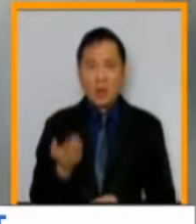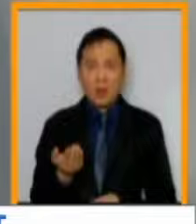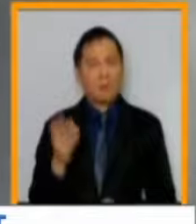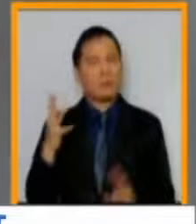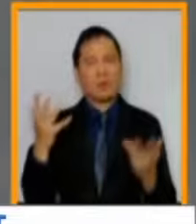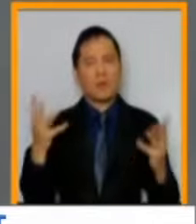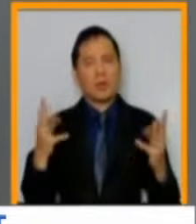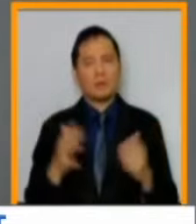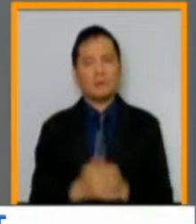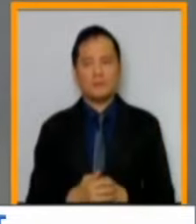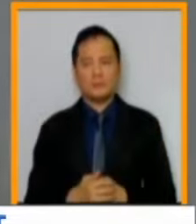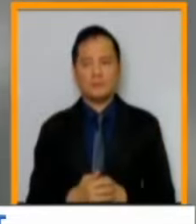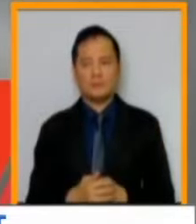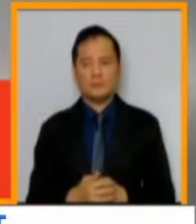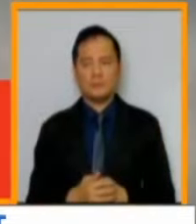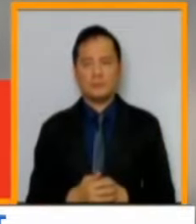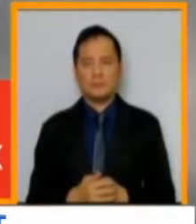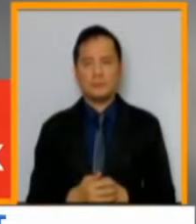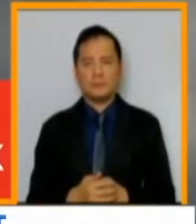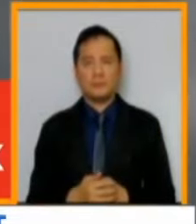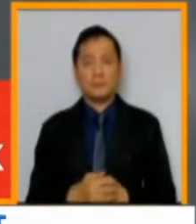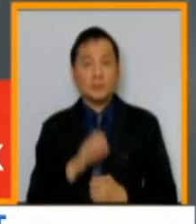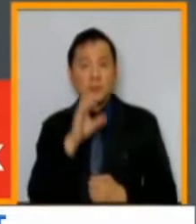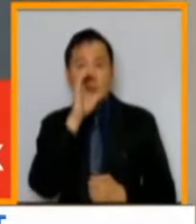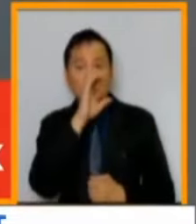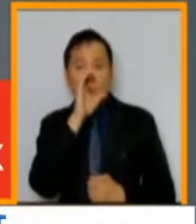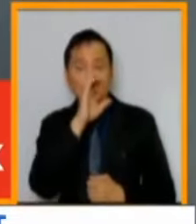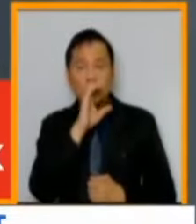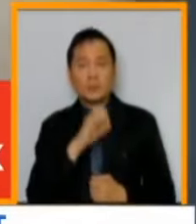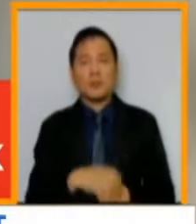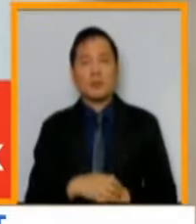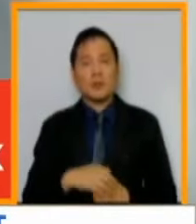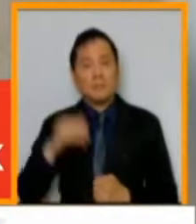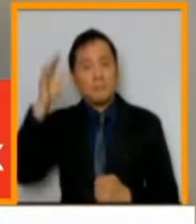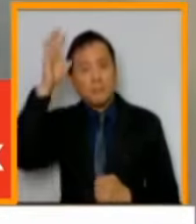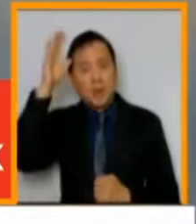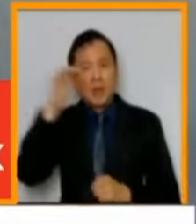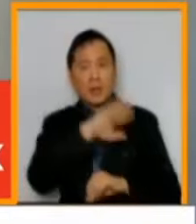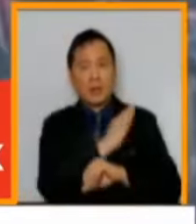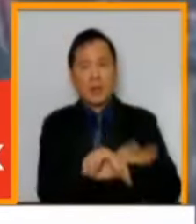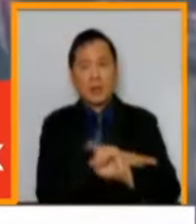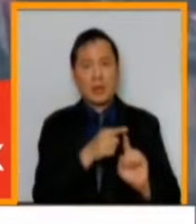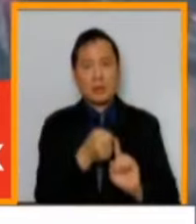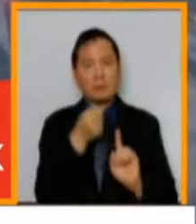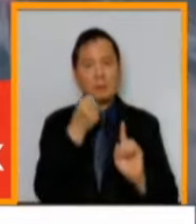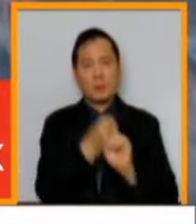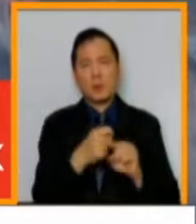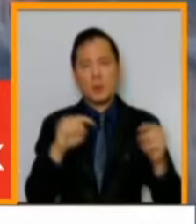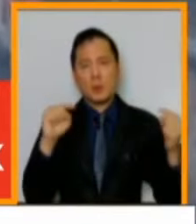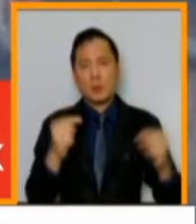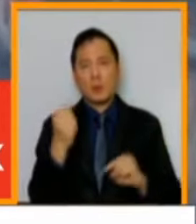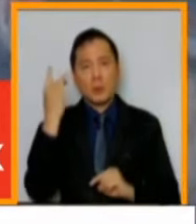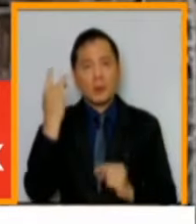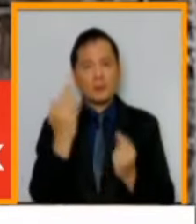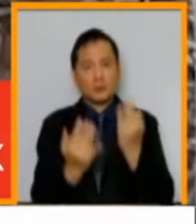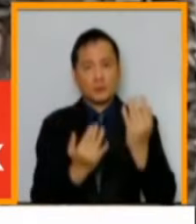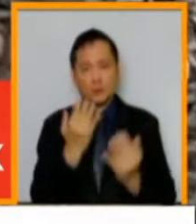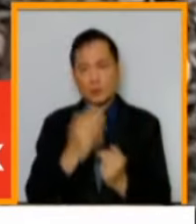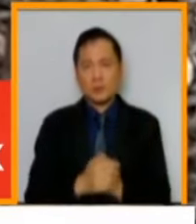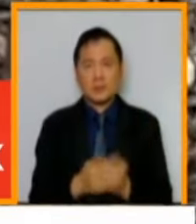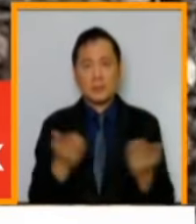Mag-ama sa Talisay City, Cebu ang sugatan sa sumiklab na sunog kahapon ng umaga. Nangyari ang sunog sa Sityo San Miguel, Barangay